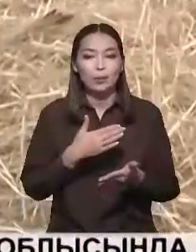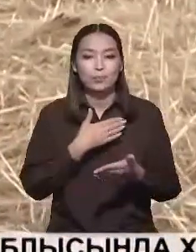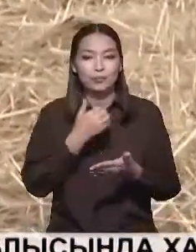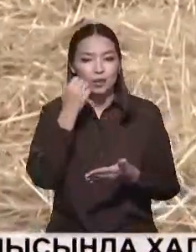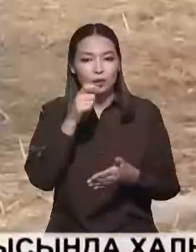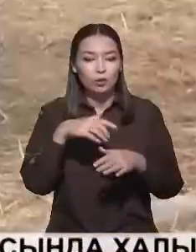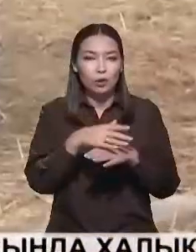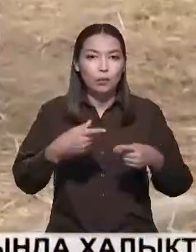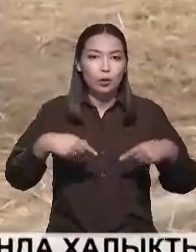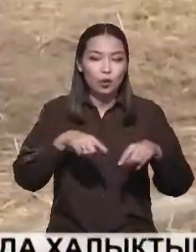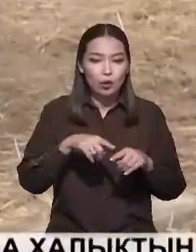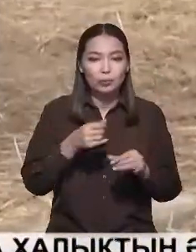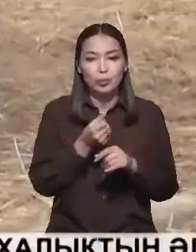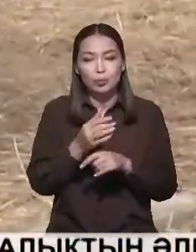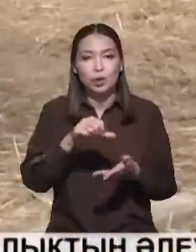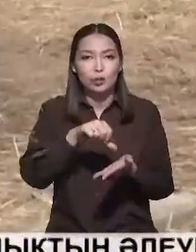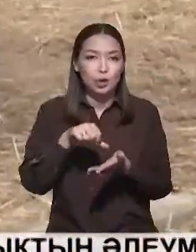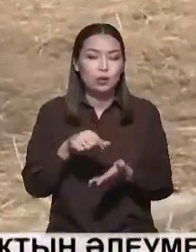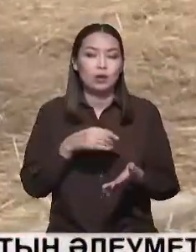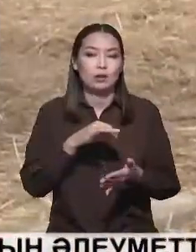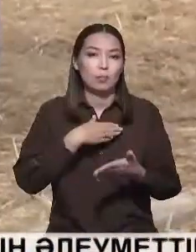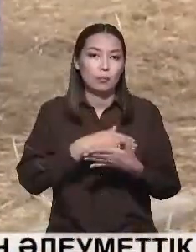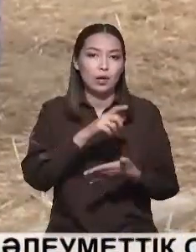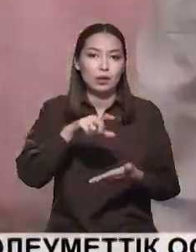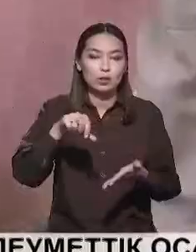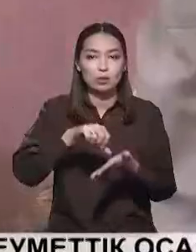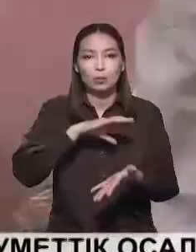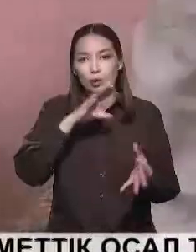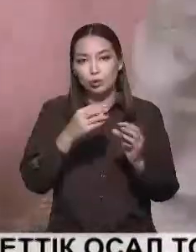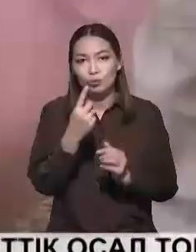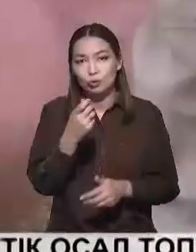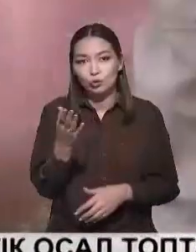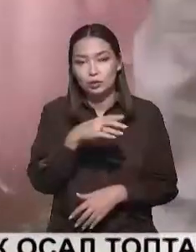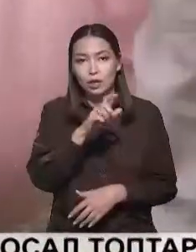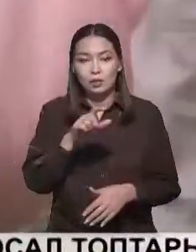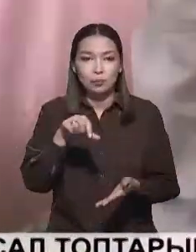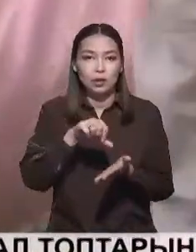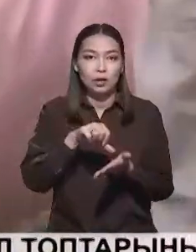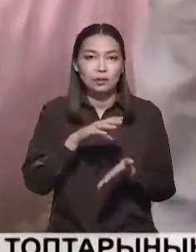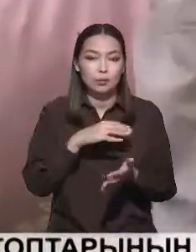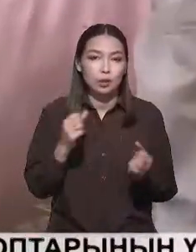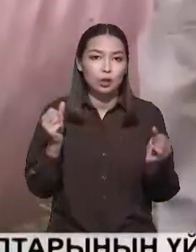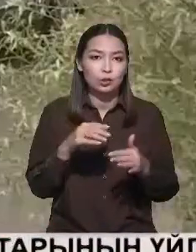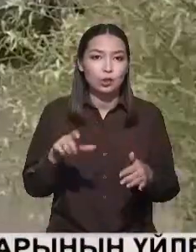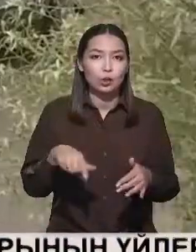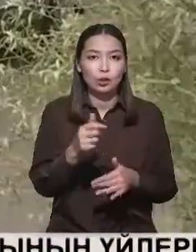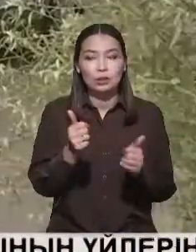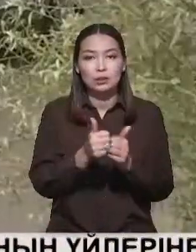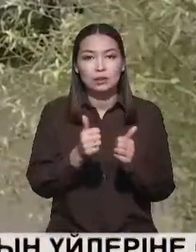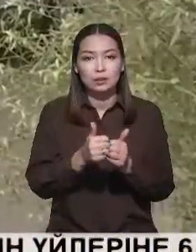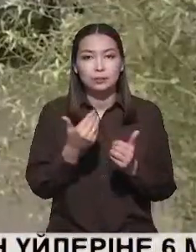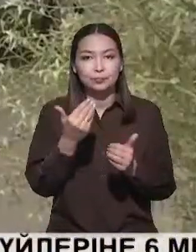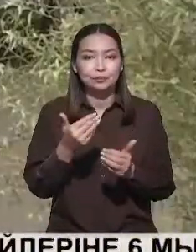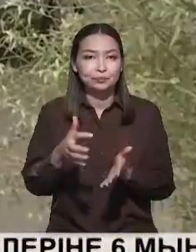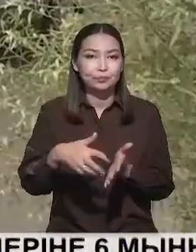қоғамдық бірлестіктердің өкілдері мен белсенділер атсалысты. Жалпы 100-ден астам адам қатысты. Жиналғандар өзен жағалауындағы сыры